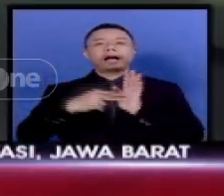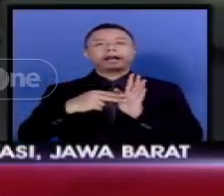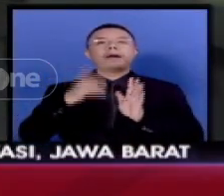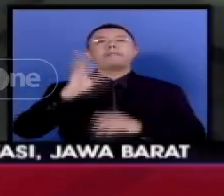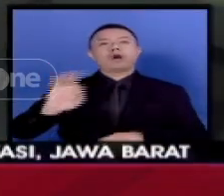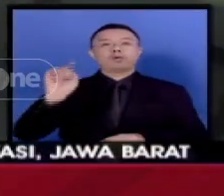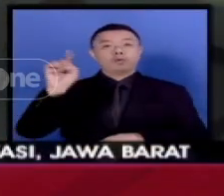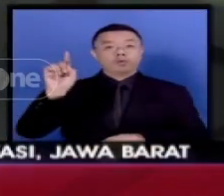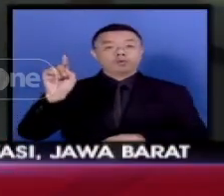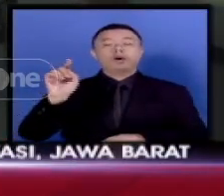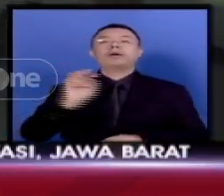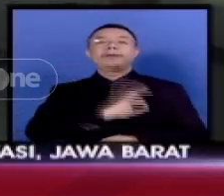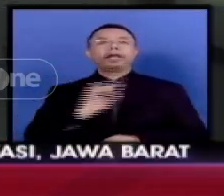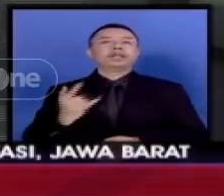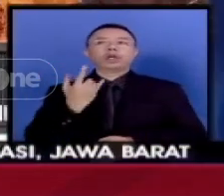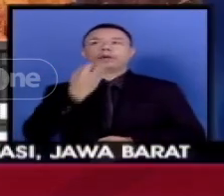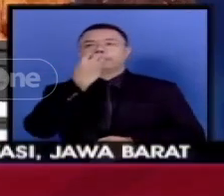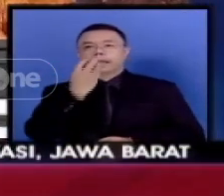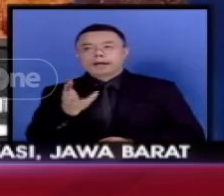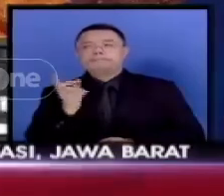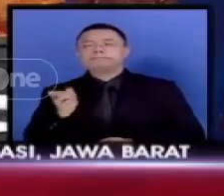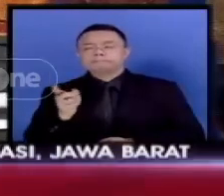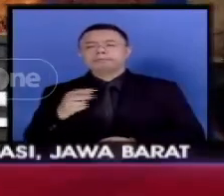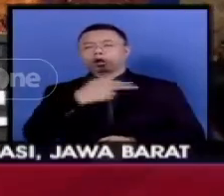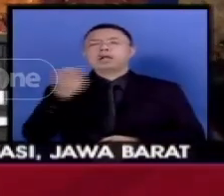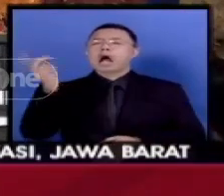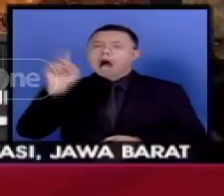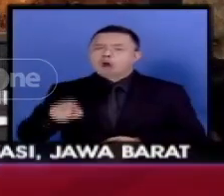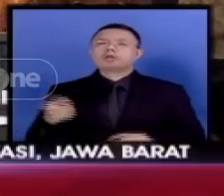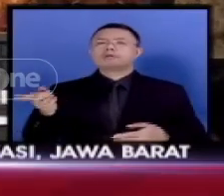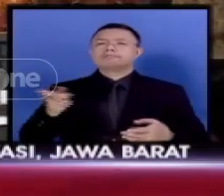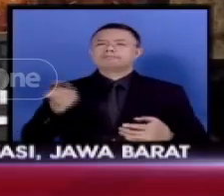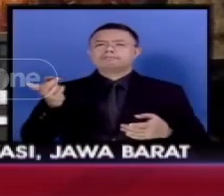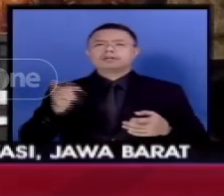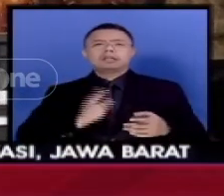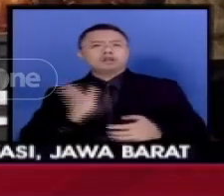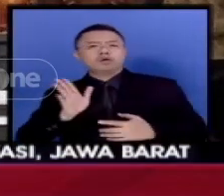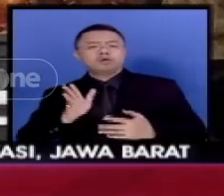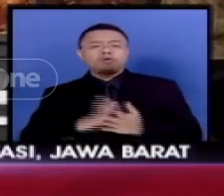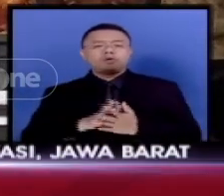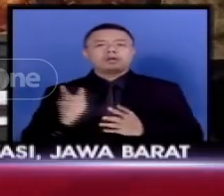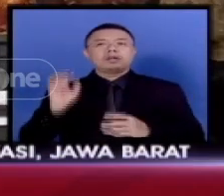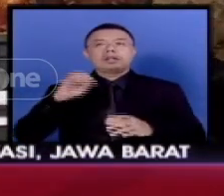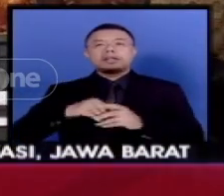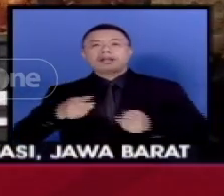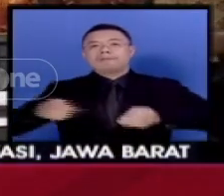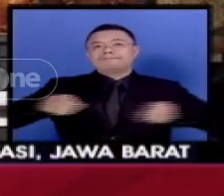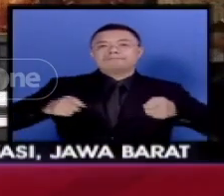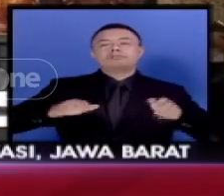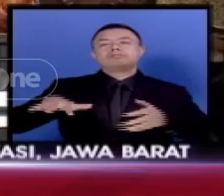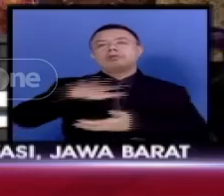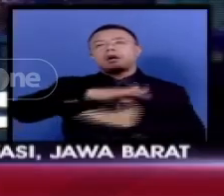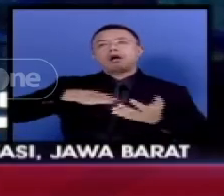mohon Presiden Joko Widodo juga menambahkan Indonesia harus menjadi pemain penting dalam global supply C di industri